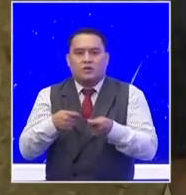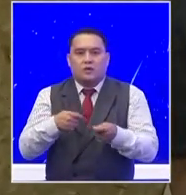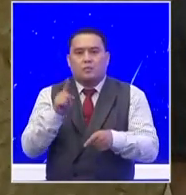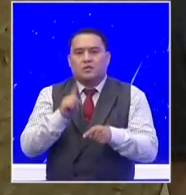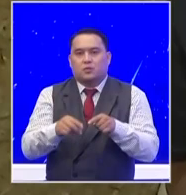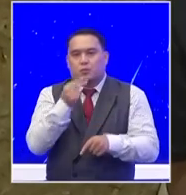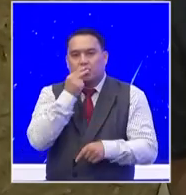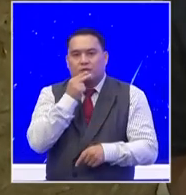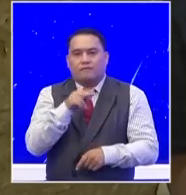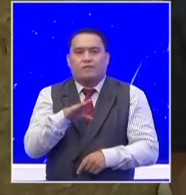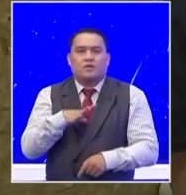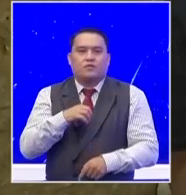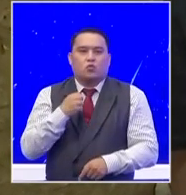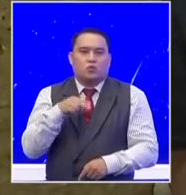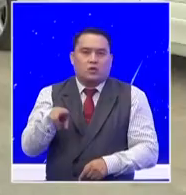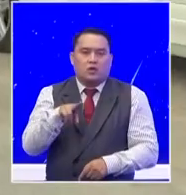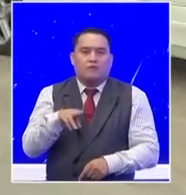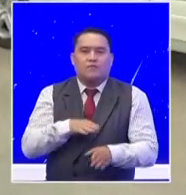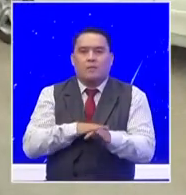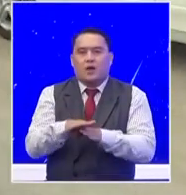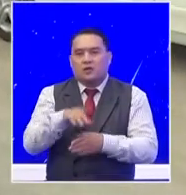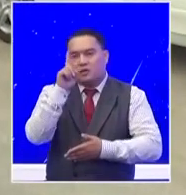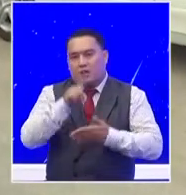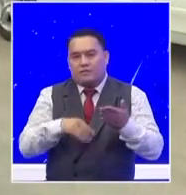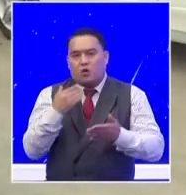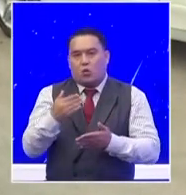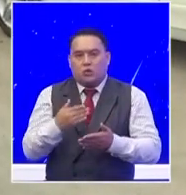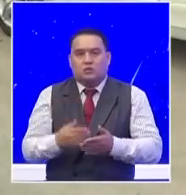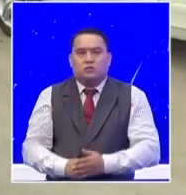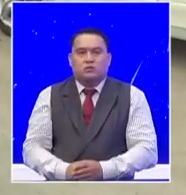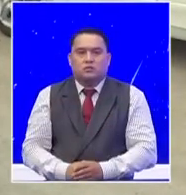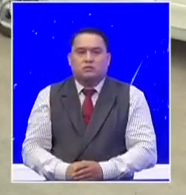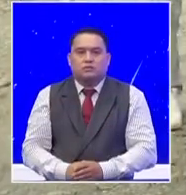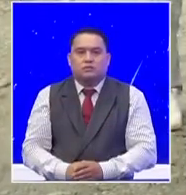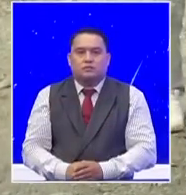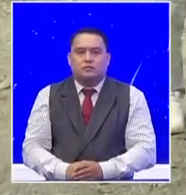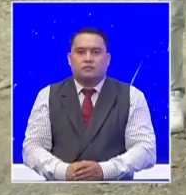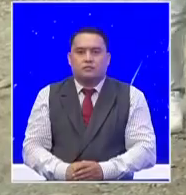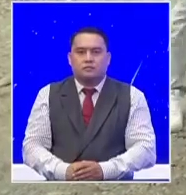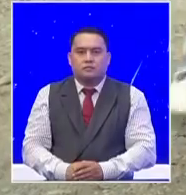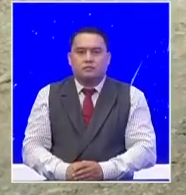быстрого питания «Пати Фуд». Волонтеры к выполнению доверенного им дела подошли со всей ответственностью.